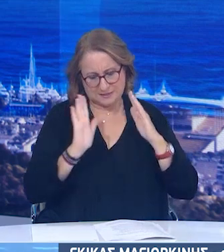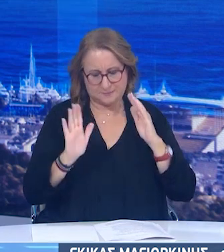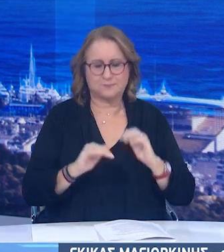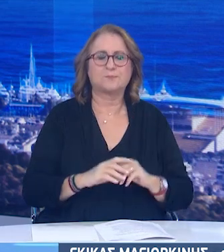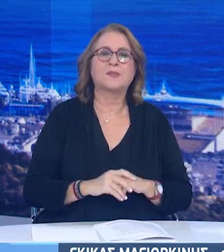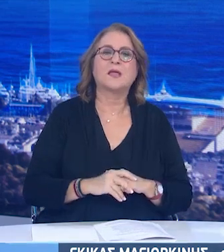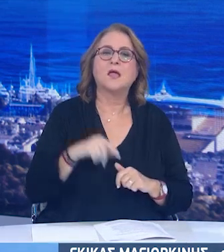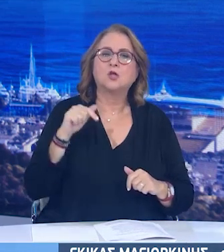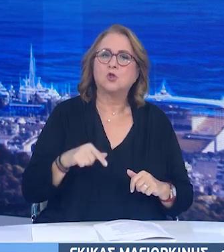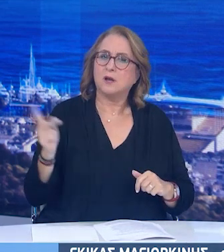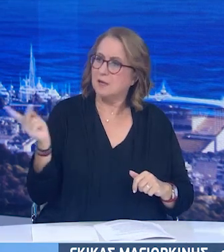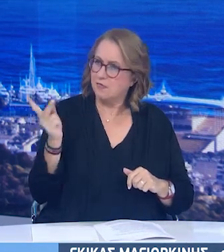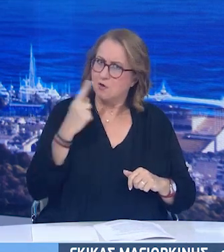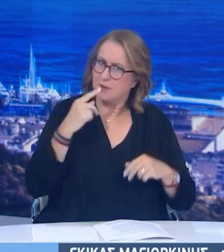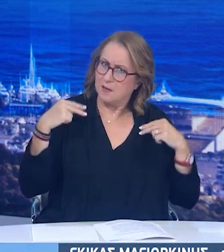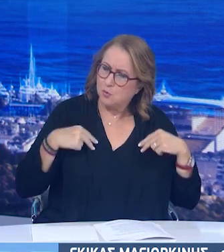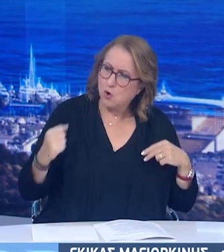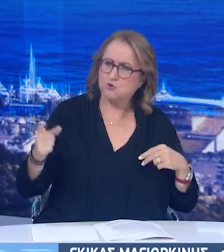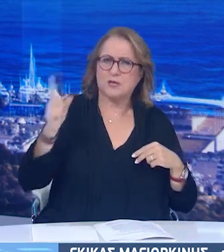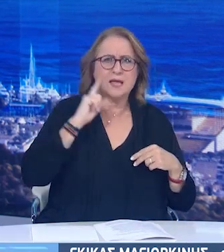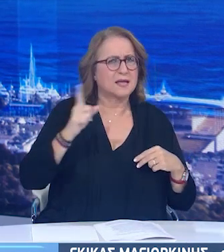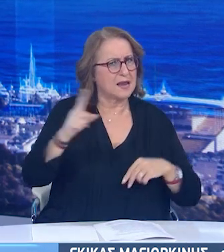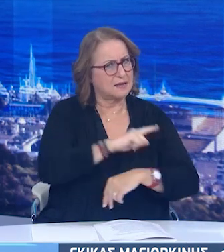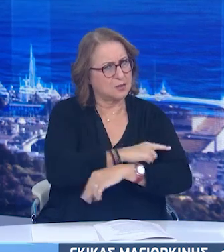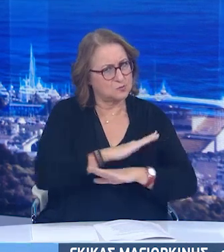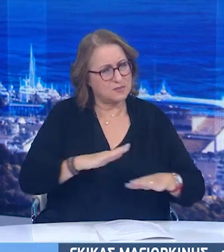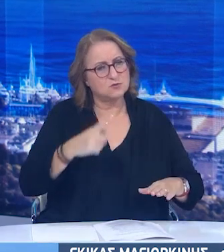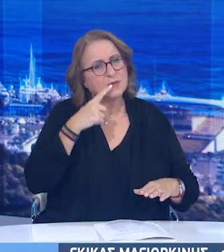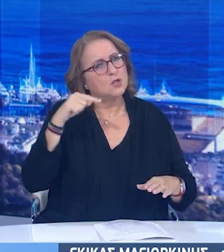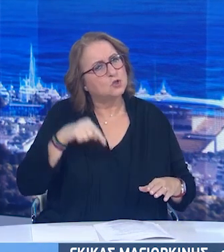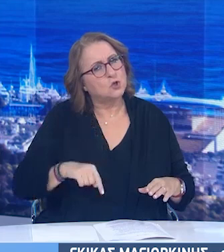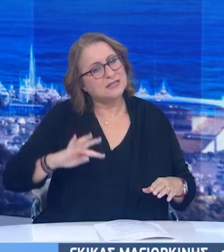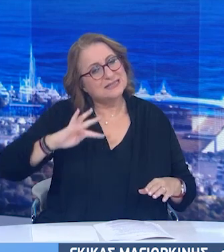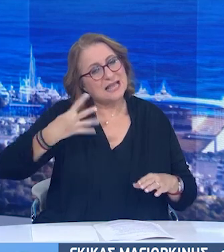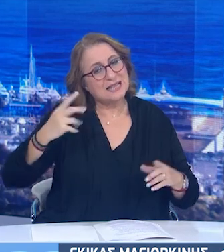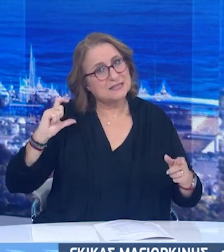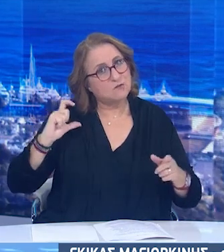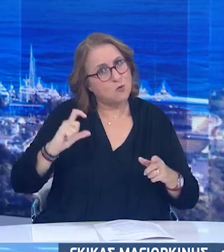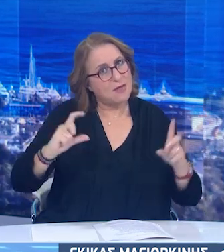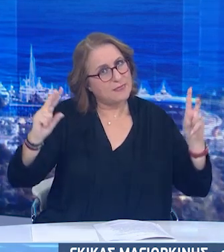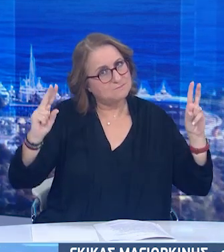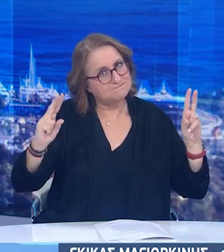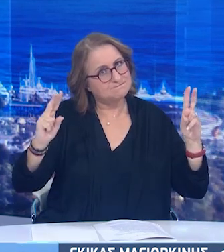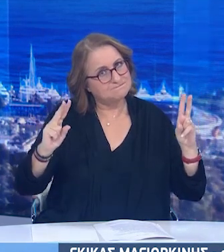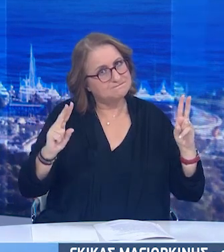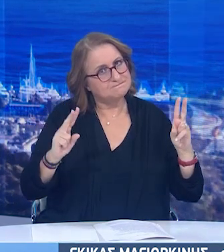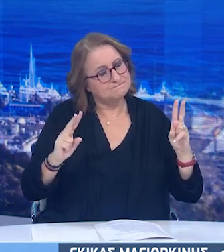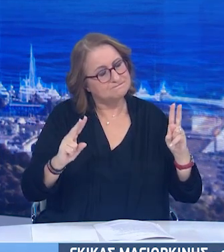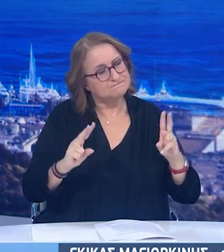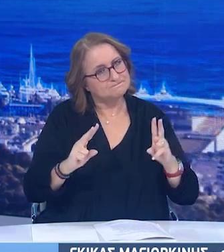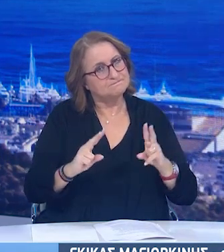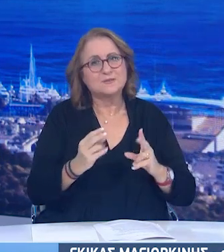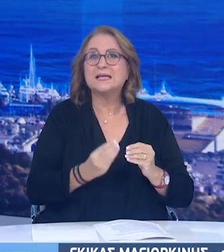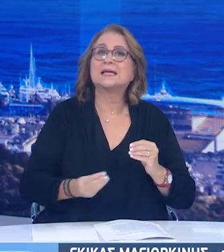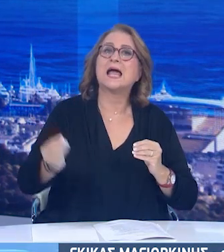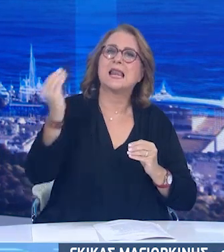σε μια φάση σταθεροποίησης και ίσως μικρής συρρήκνωσης. Αυτό το βλέπουμε για τέταρτη συνεχή εβδομάδα, με σαφή σημεία βελτίωση στην πίεση που υφίσταται το